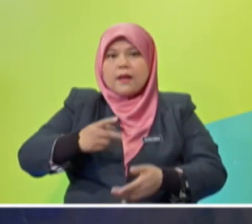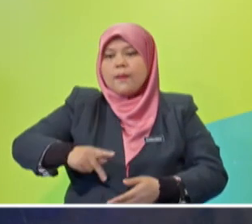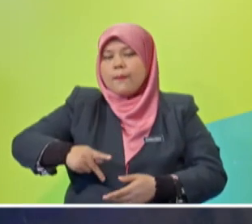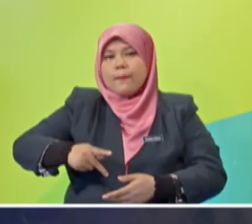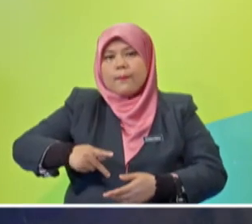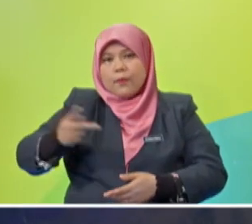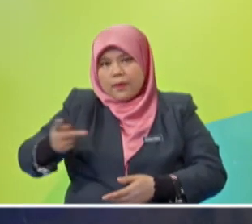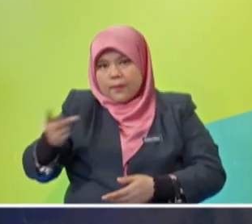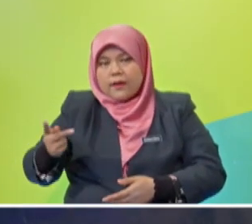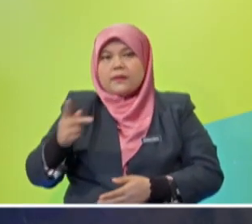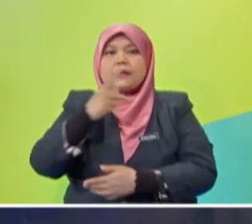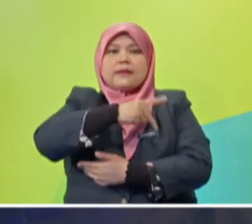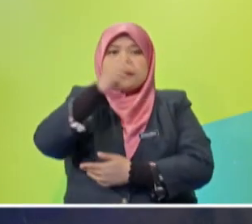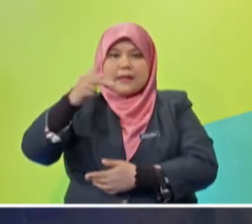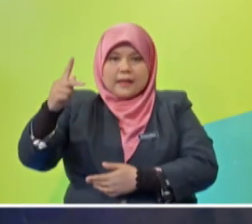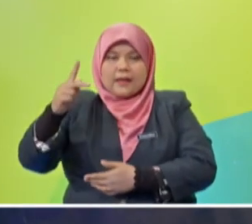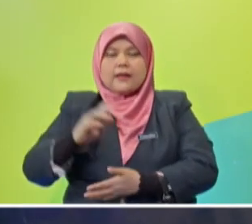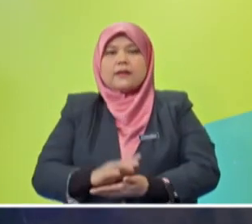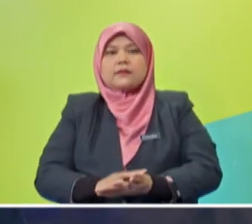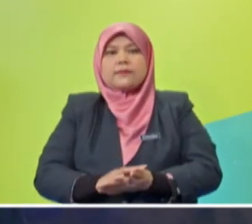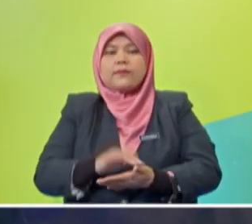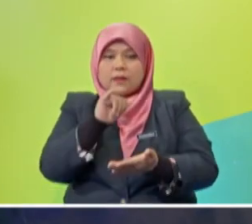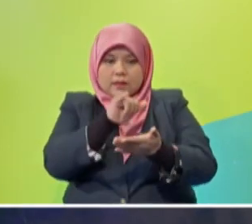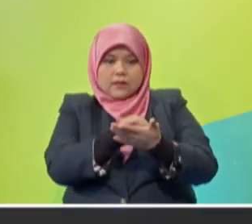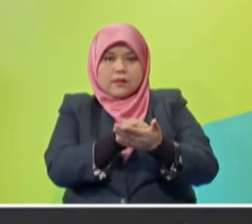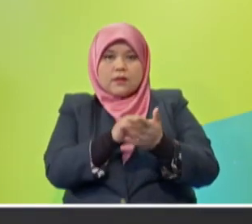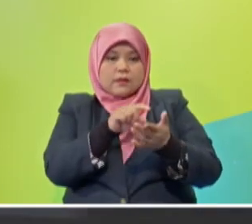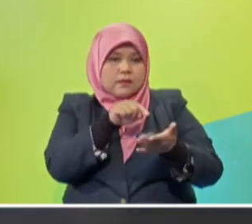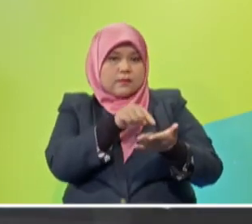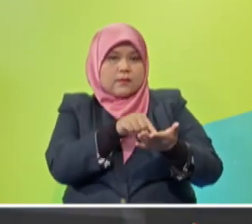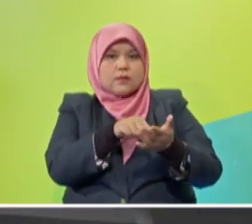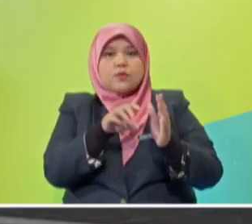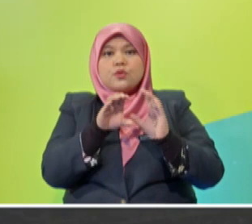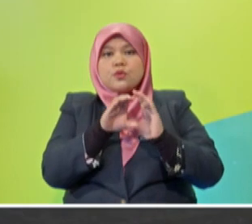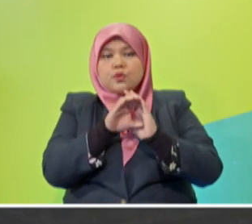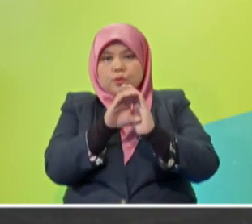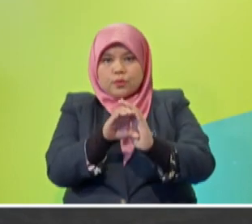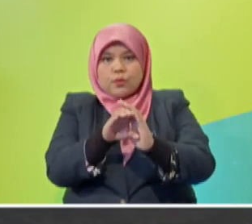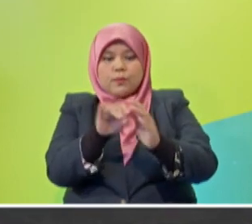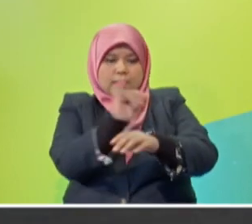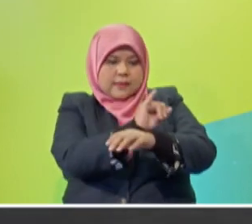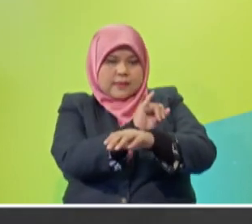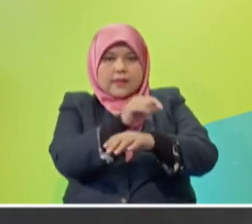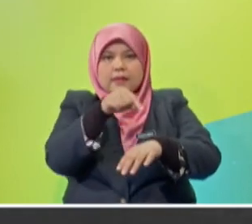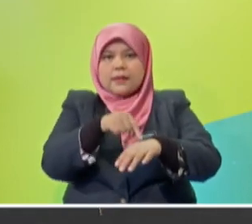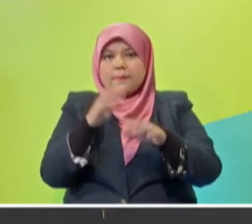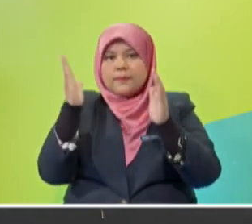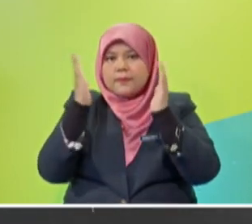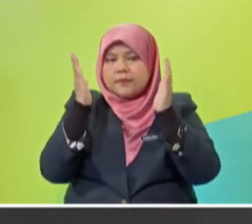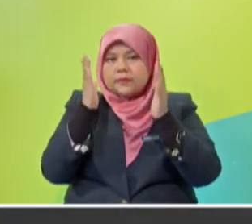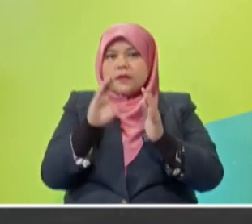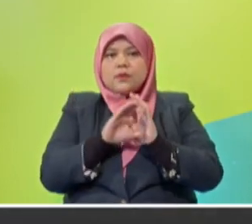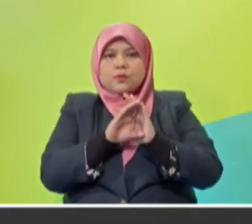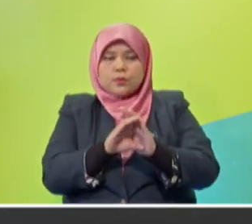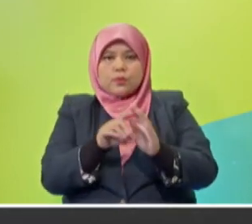Okey, baiklah. Okey, ini adalah contoh beberapa kawasan perindustrian di Malaysia. Okey, contohnya seperti